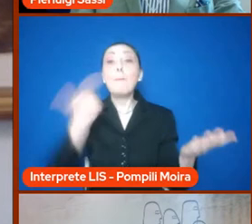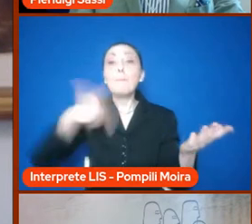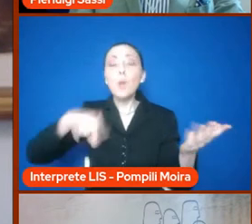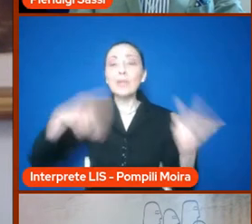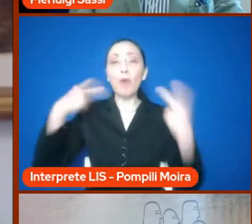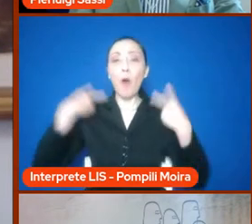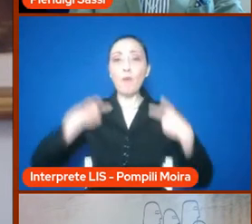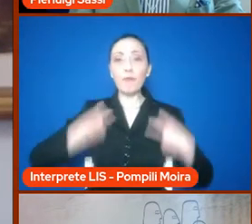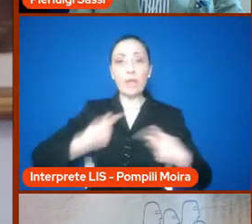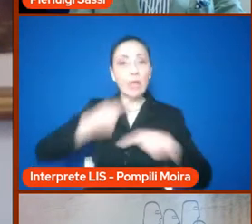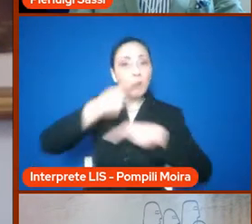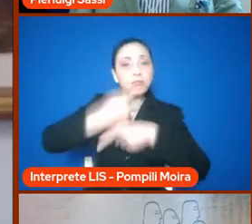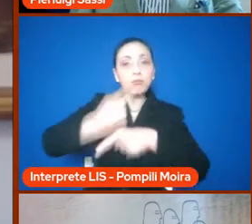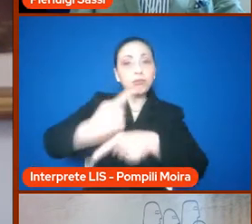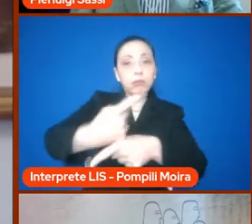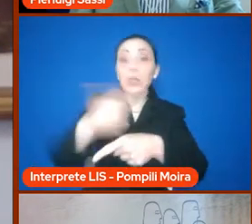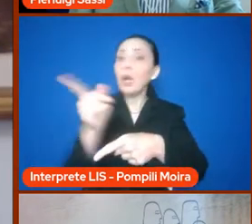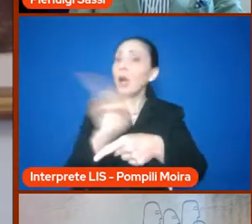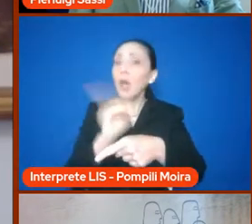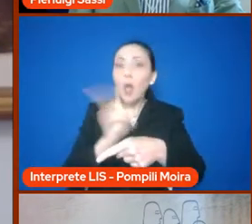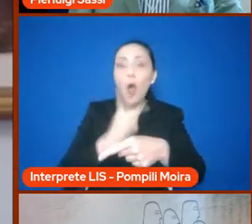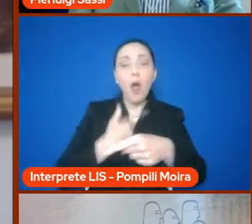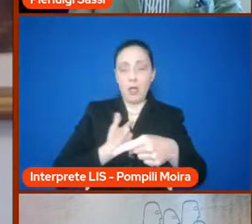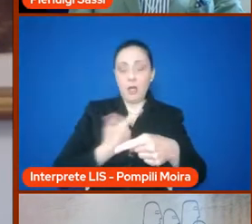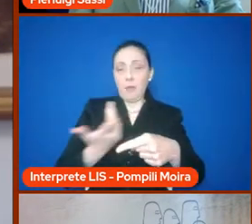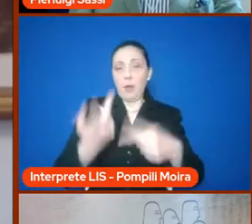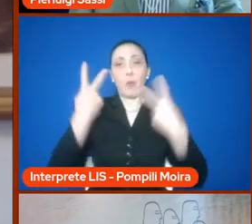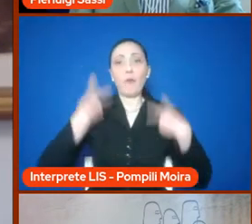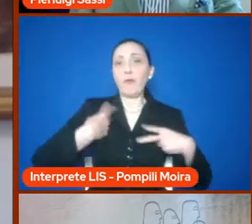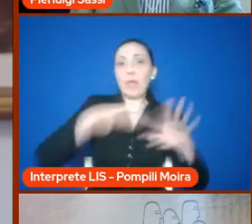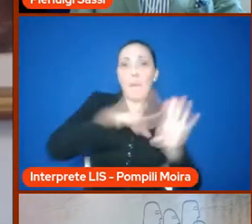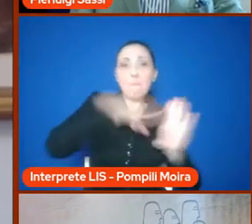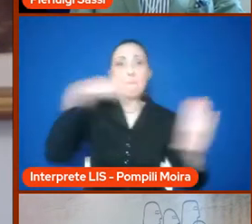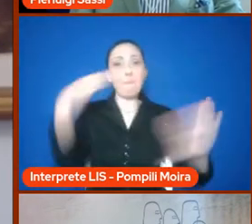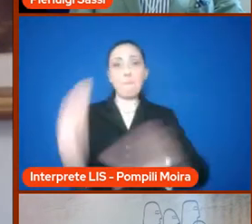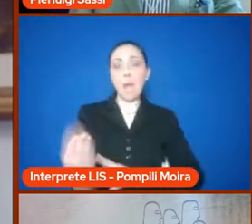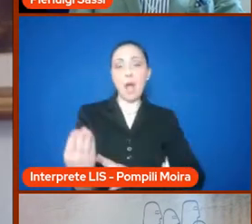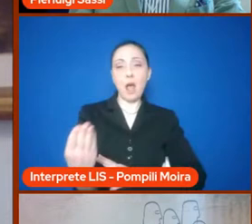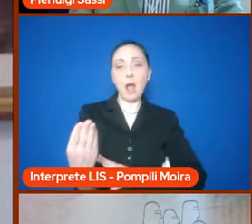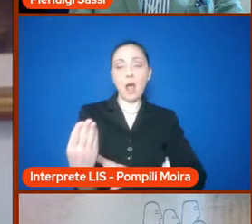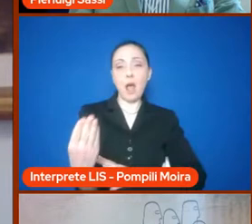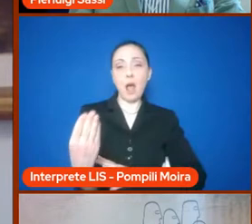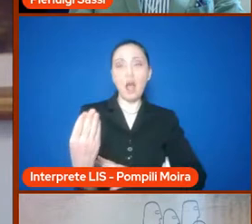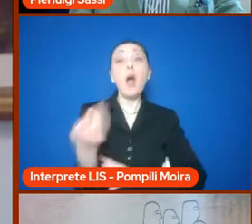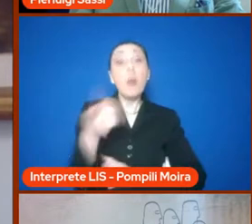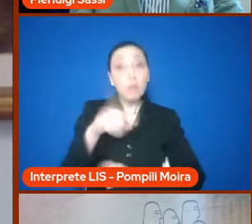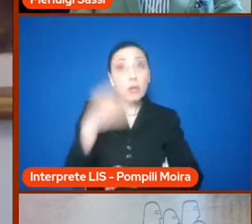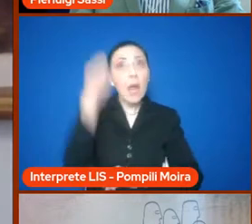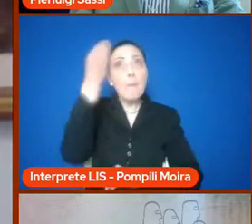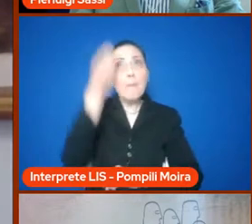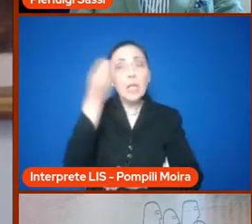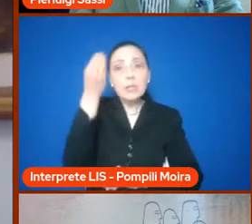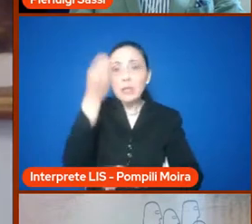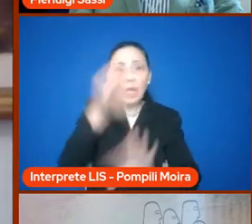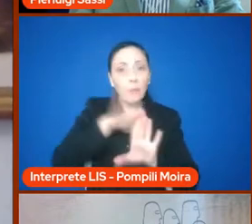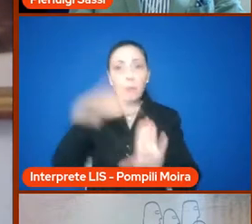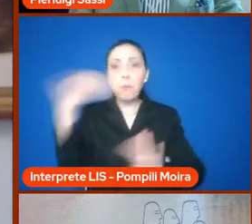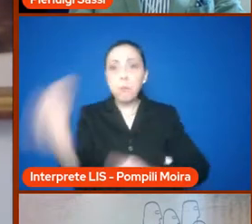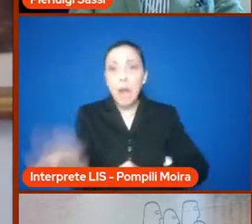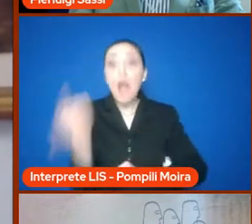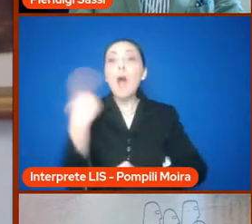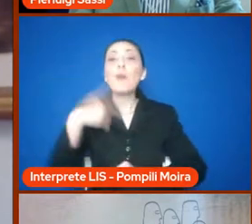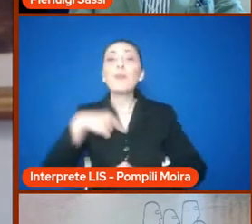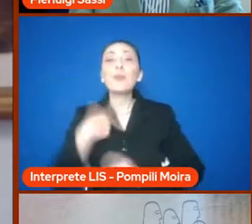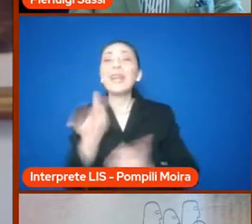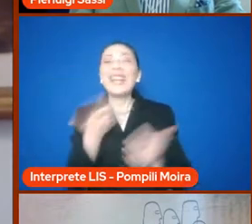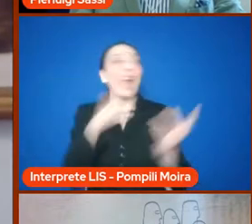questa trasformazione del nostro modo di vivere, del nostro modo di pensare, di interagire come noi oggi, che non ha